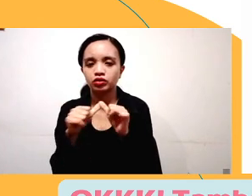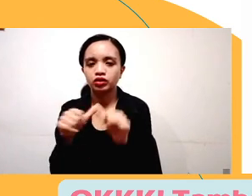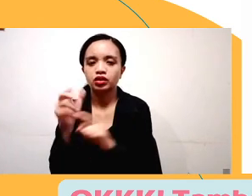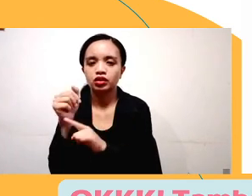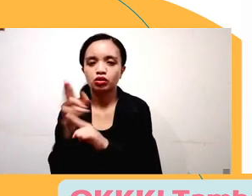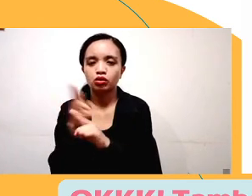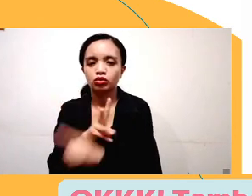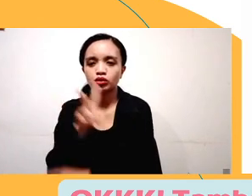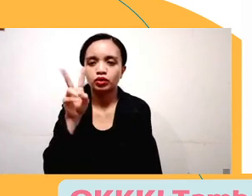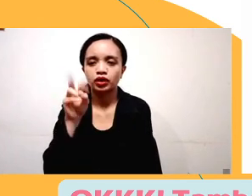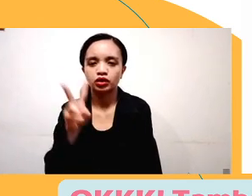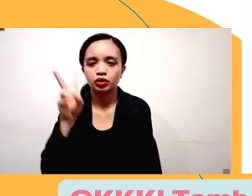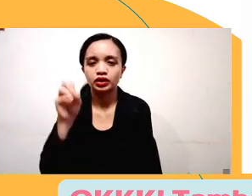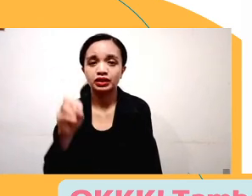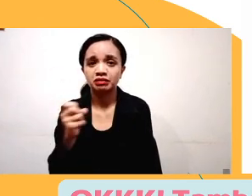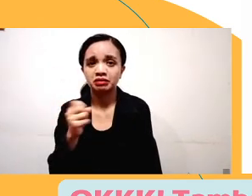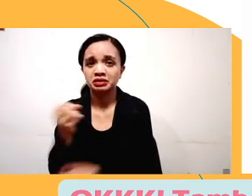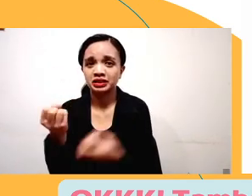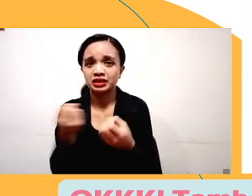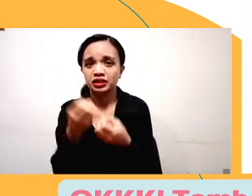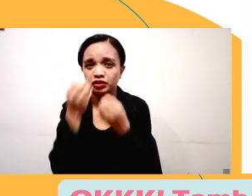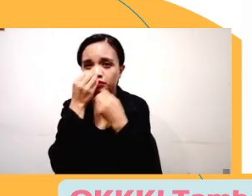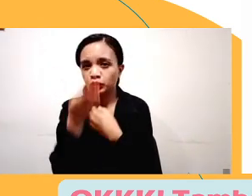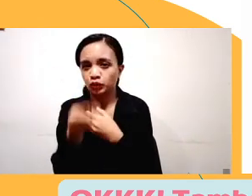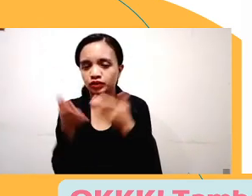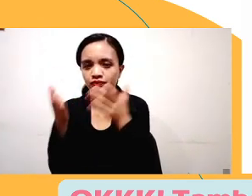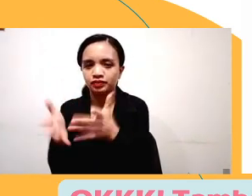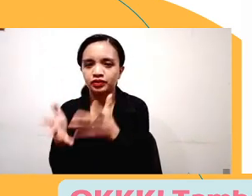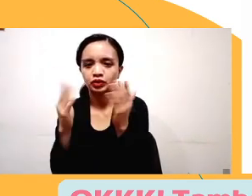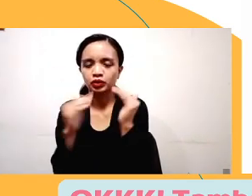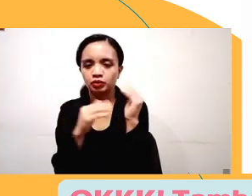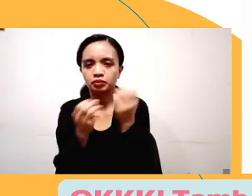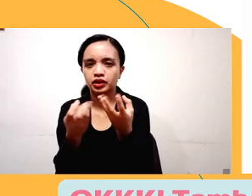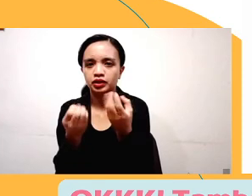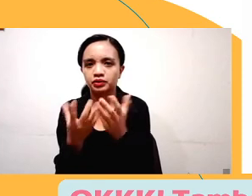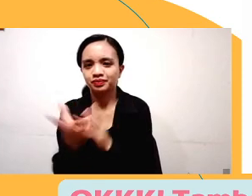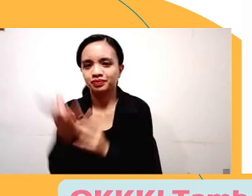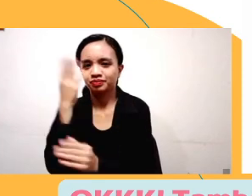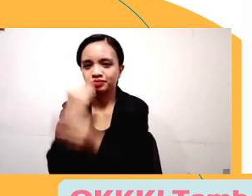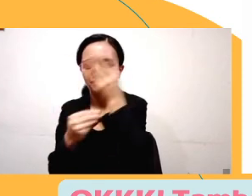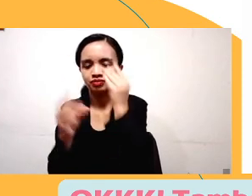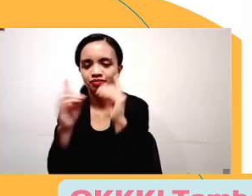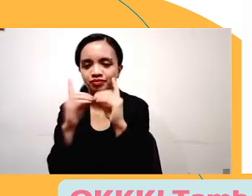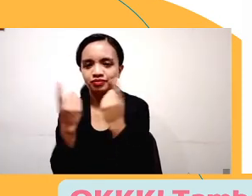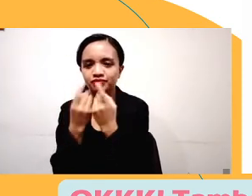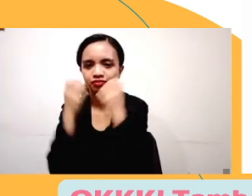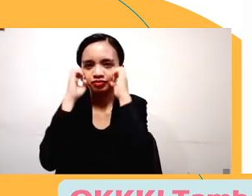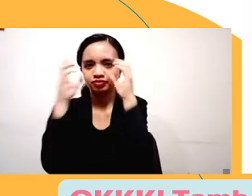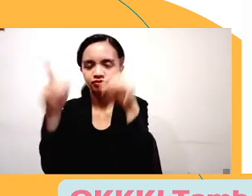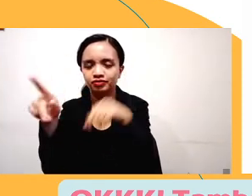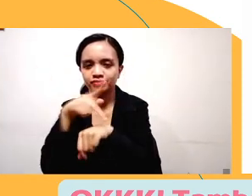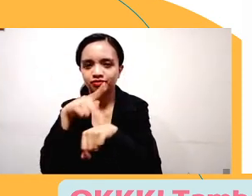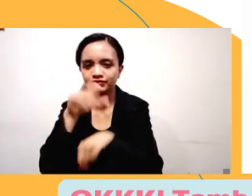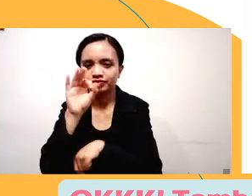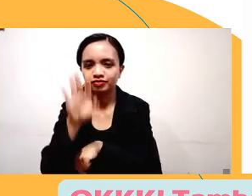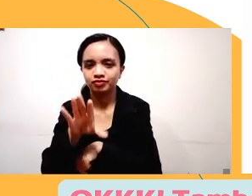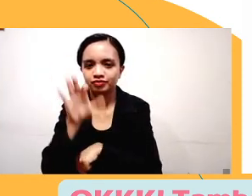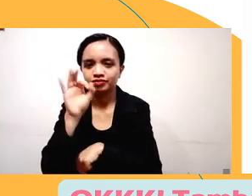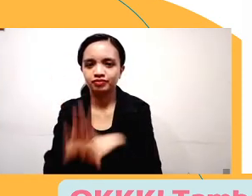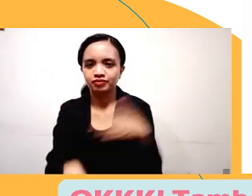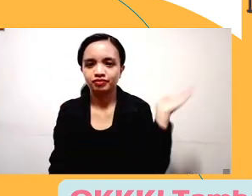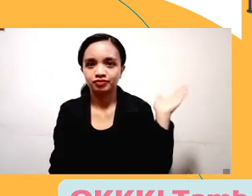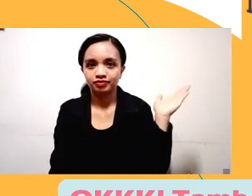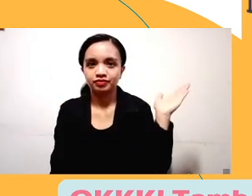2020. Naku, ilang episodes na lang. Sana marami pa tayong matutunan dito sa DepEd Philippines Facebook page. At yan